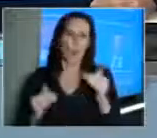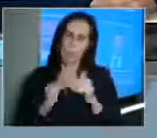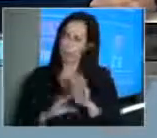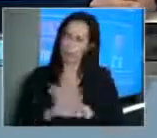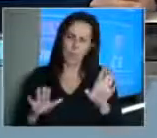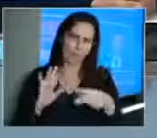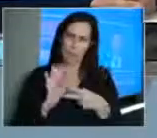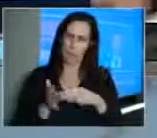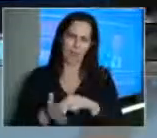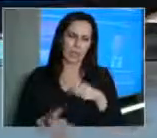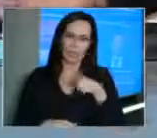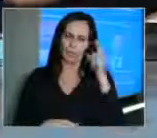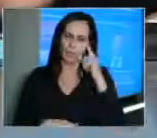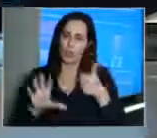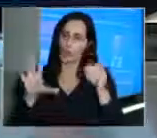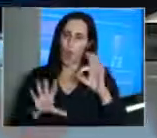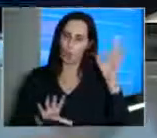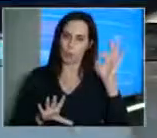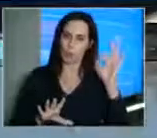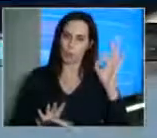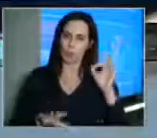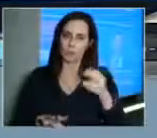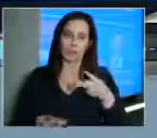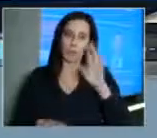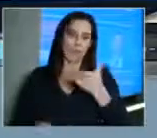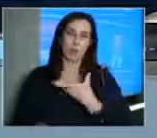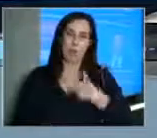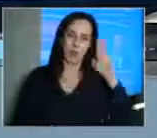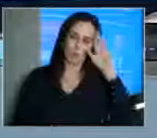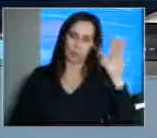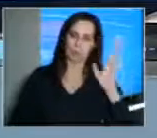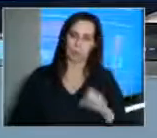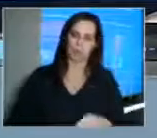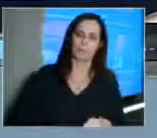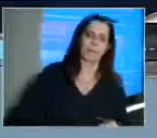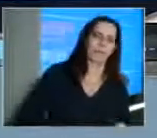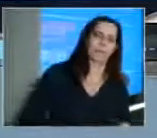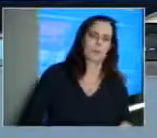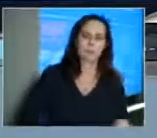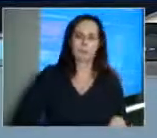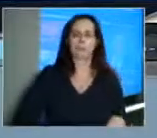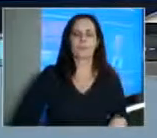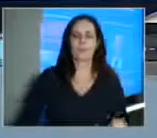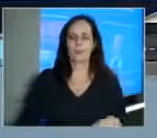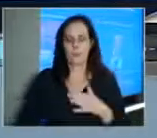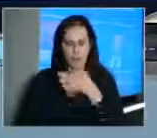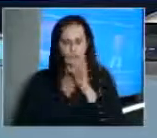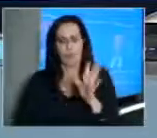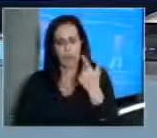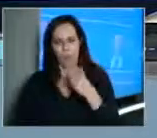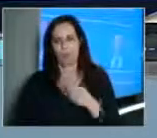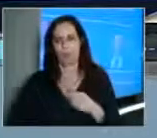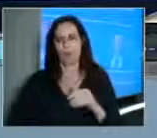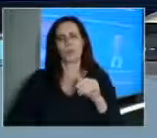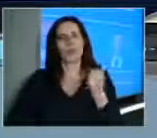גם בפוליטיקה. אני חושב ששישה אחוז זה מעל ומעבר למה שמגיע להם. אוקיי, אבל השאלה באמת, אבן פה, ואנחנו תכף, אתה יודע מה, בוא